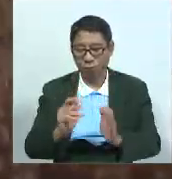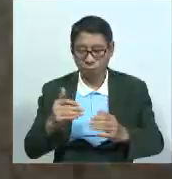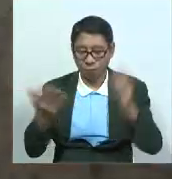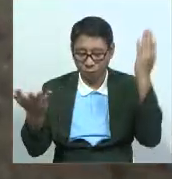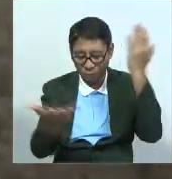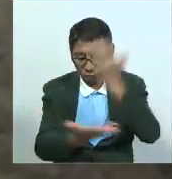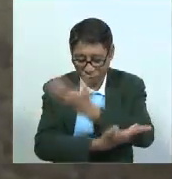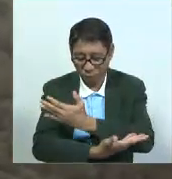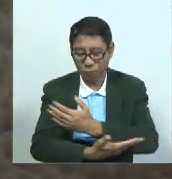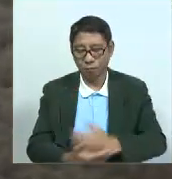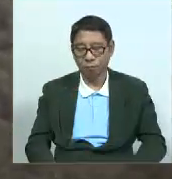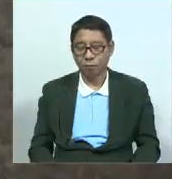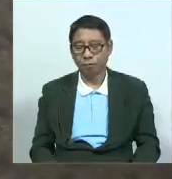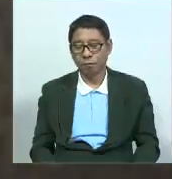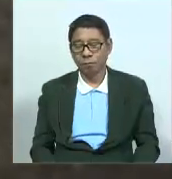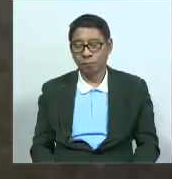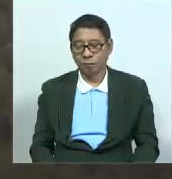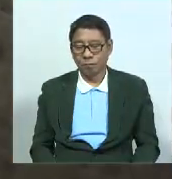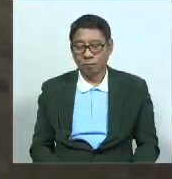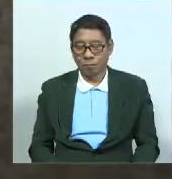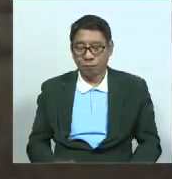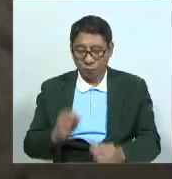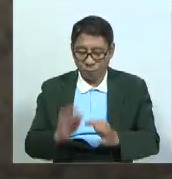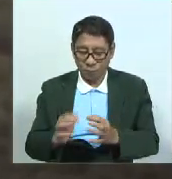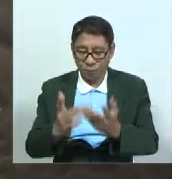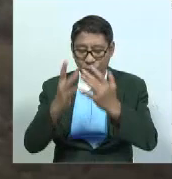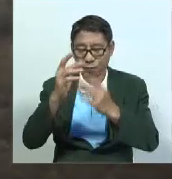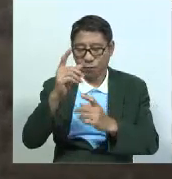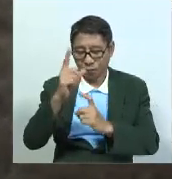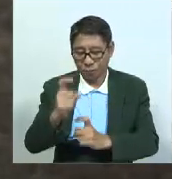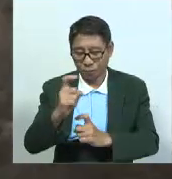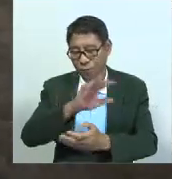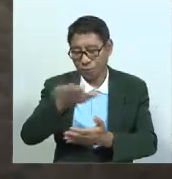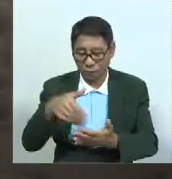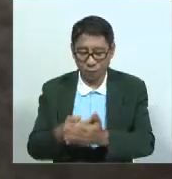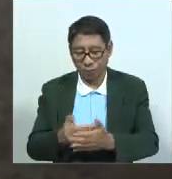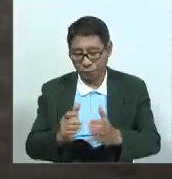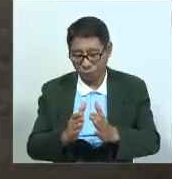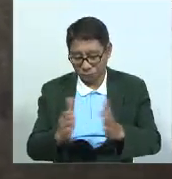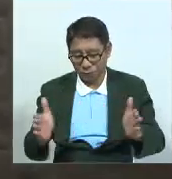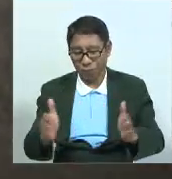ที่บุกรุกใหม่เสร็จไฟเพียงนิดเดียวนะครับก็สร้างความเสียหายเป็นวงกว้าง